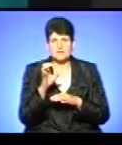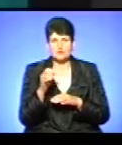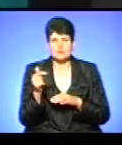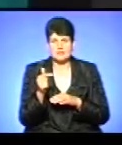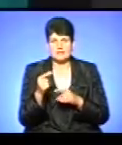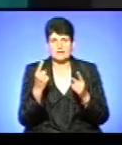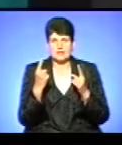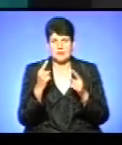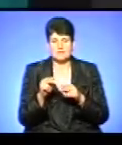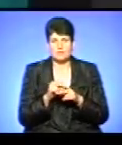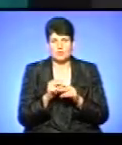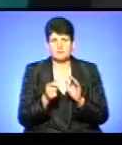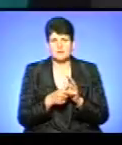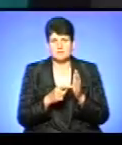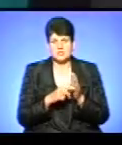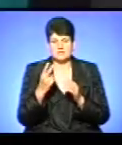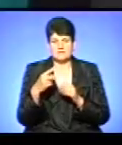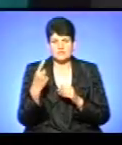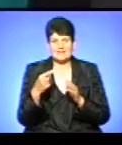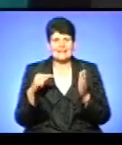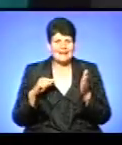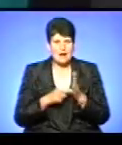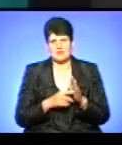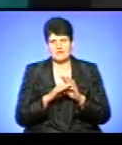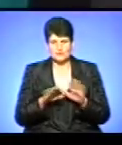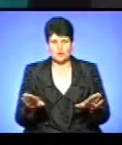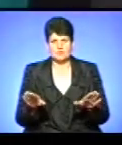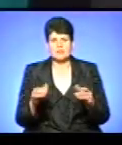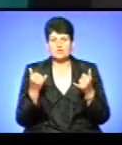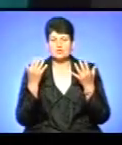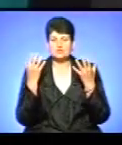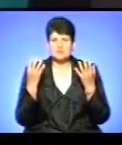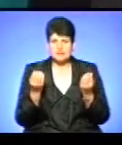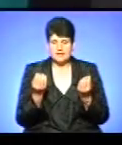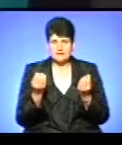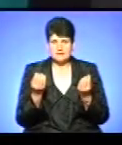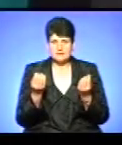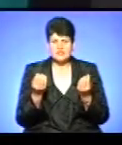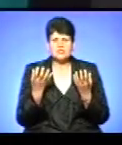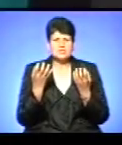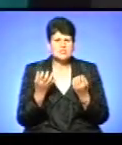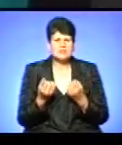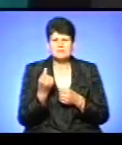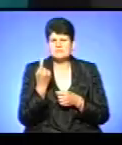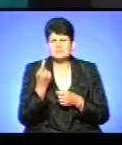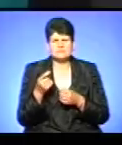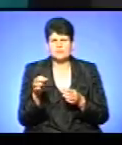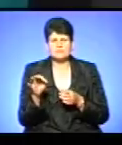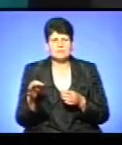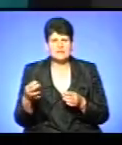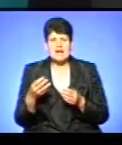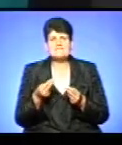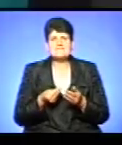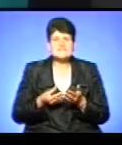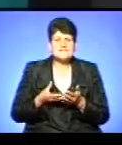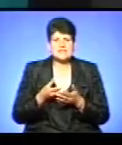на капремонт приміщення школи 21. Крапка. На сьогоднішній день ще абсолютно жодних грошей на